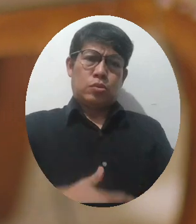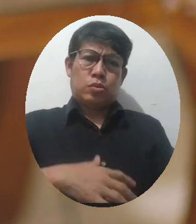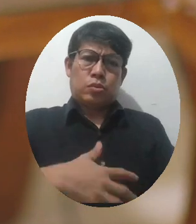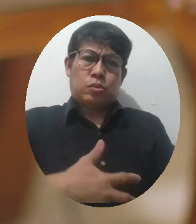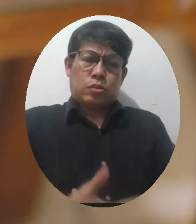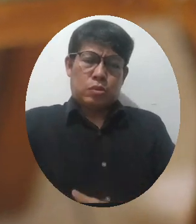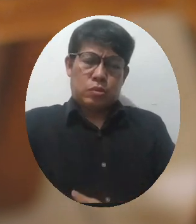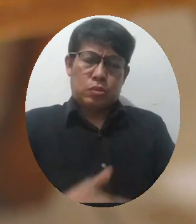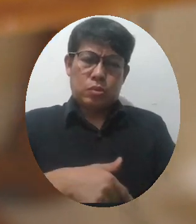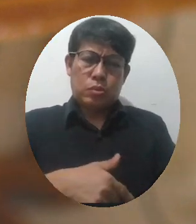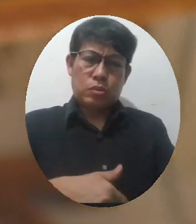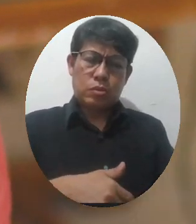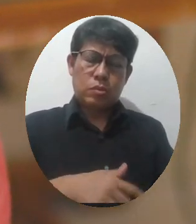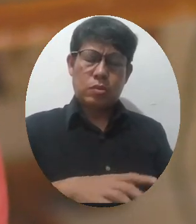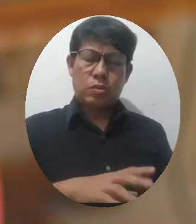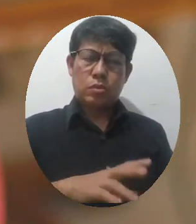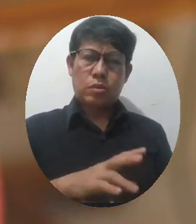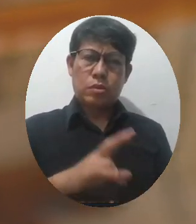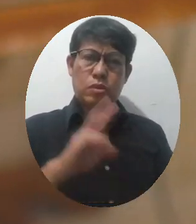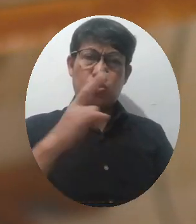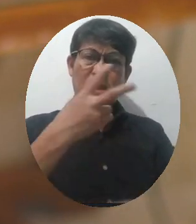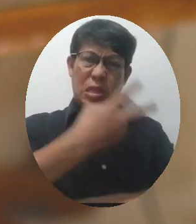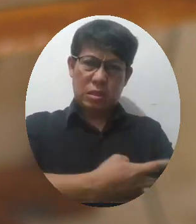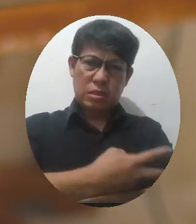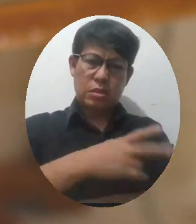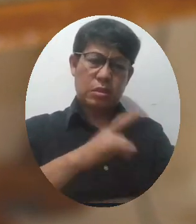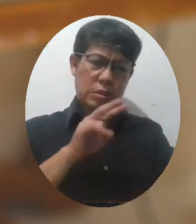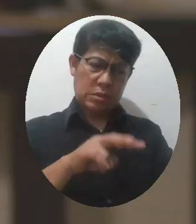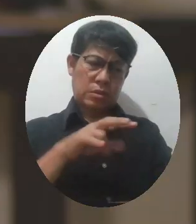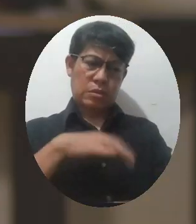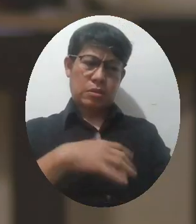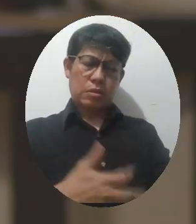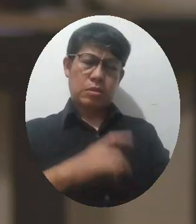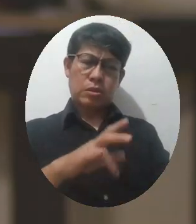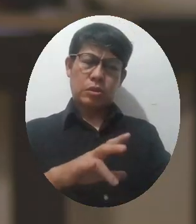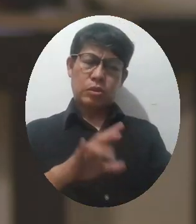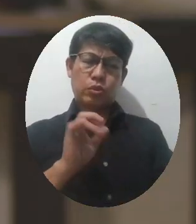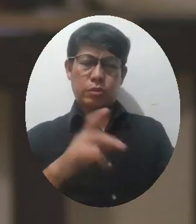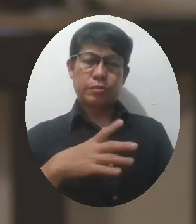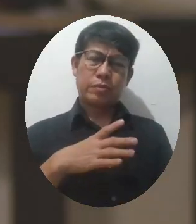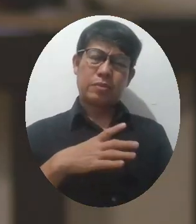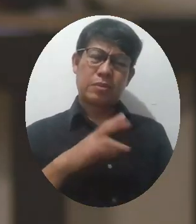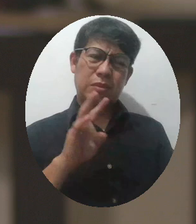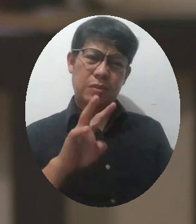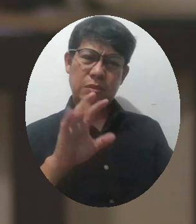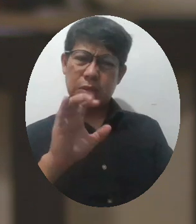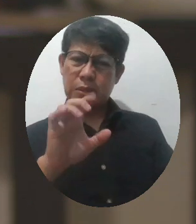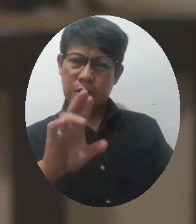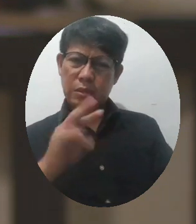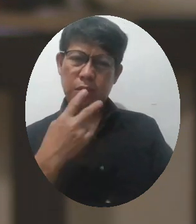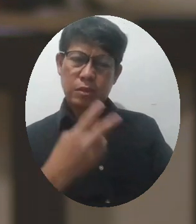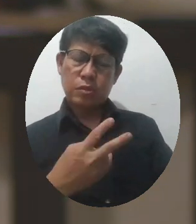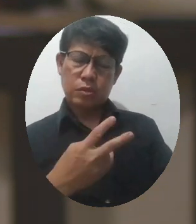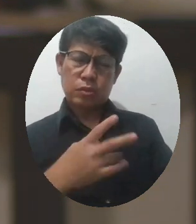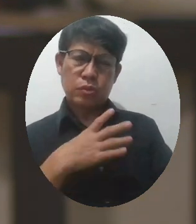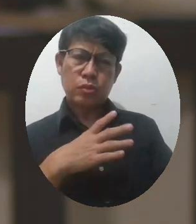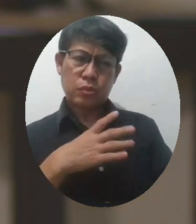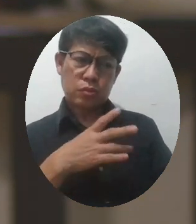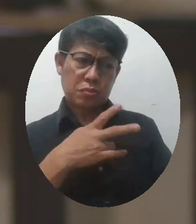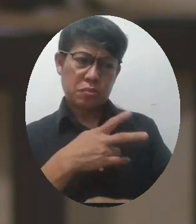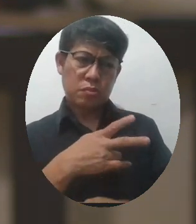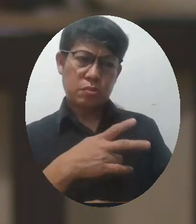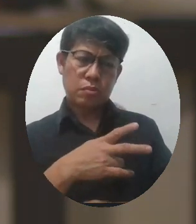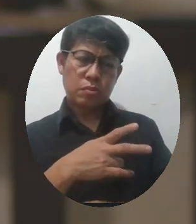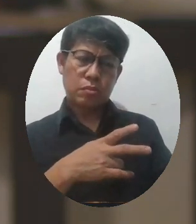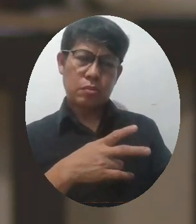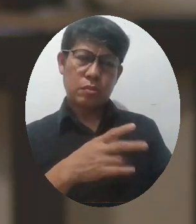malaki na po. 2 days pa lang po yun. Nung nasa ER na po kami, nasikaso naman po kami agad tapos nilagyan